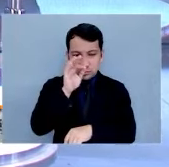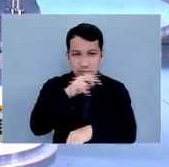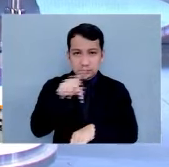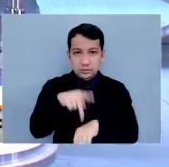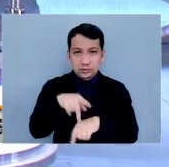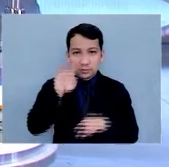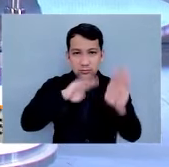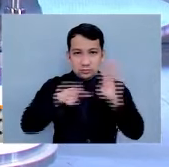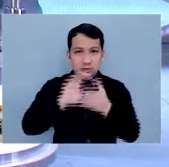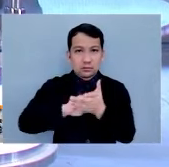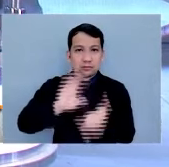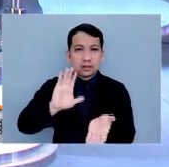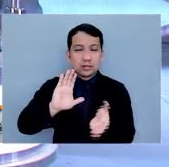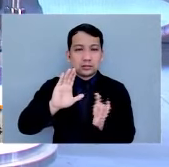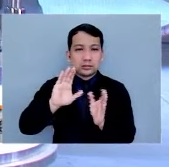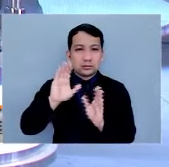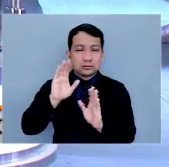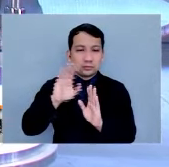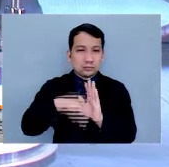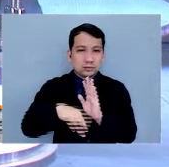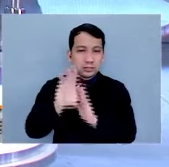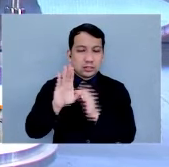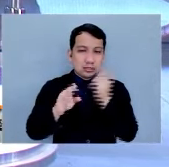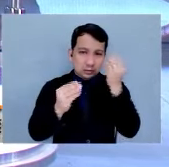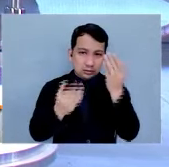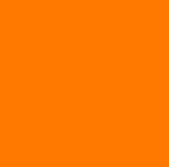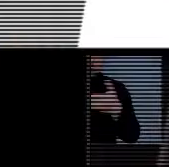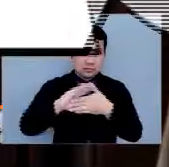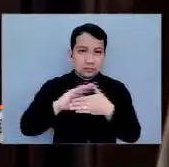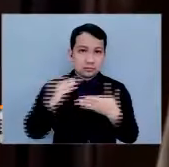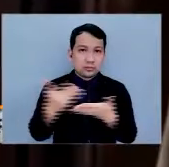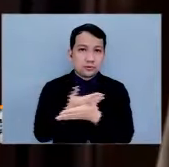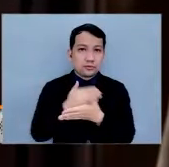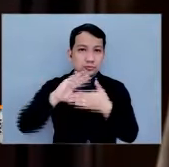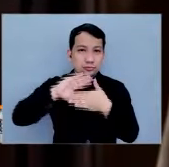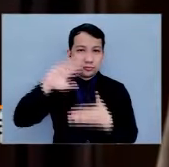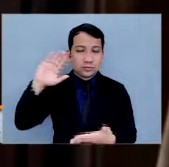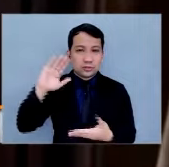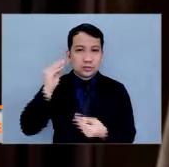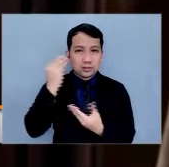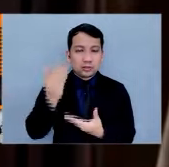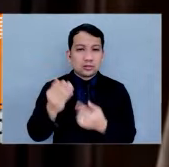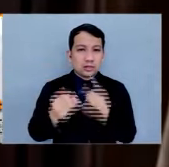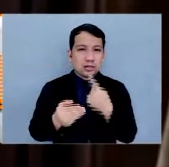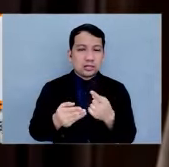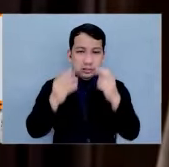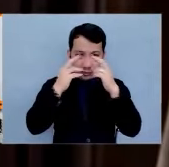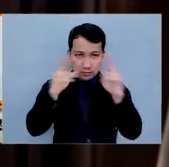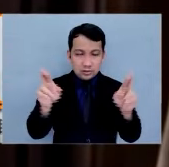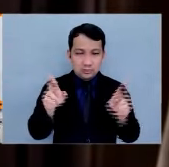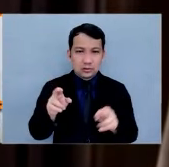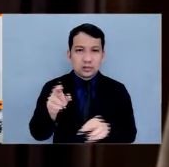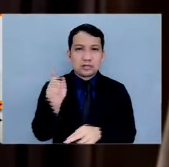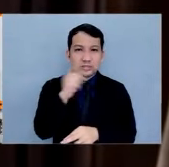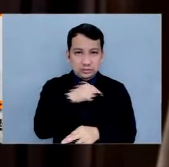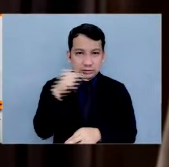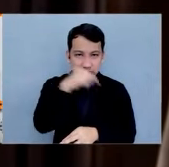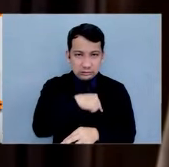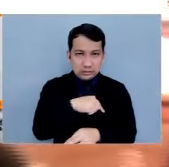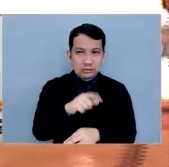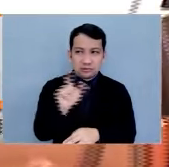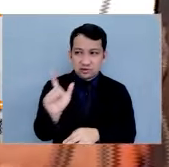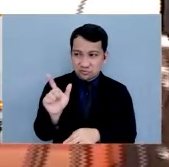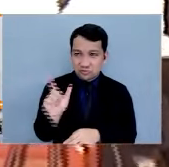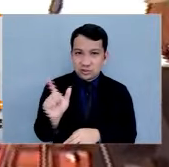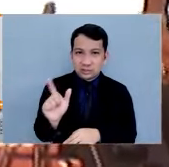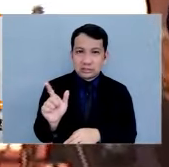na presyo ng bigas. Girit niya yan sa kanyang bagong vlog kasunod ng sinabi ni Mayor Baste na scam ang 20 pesos kada kilong bigas